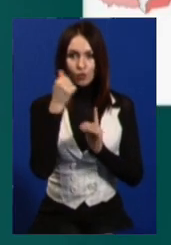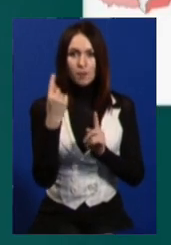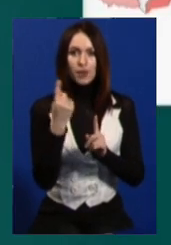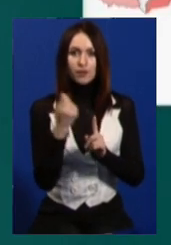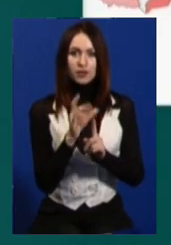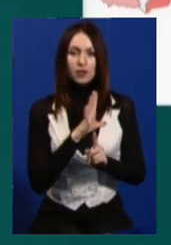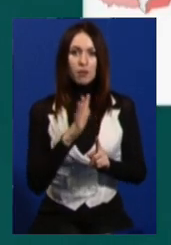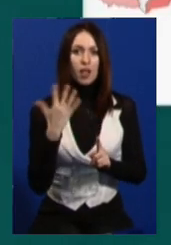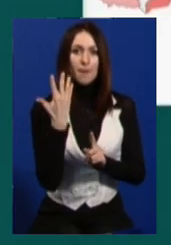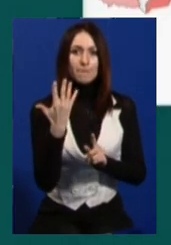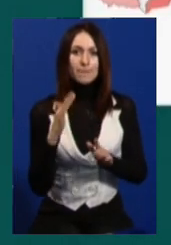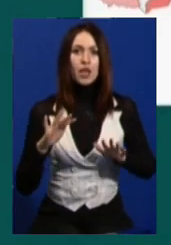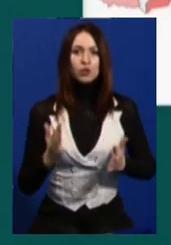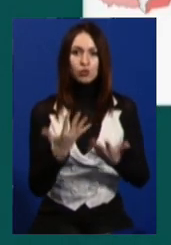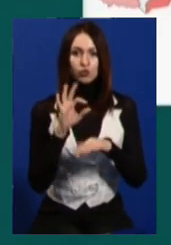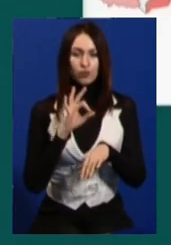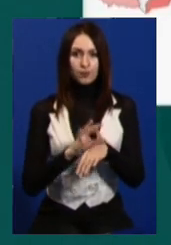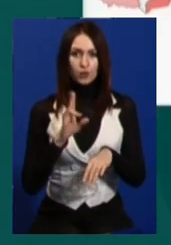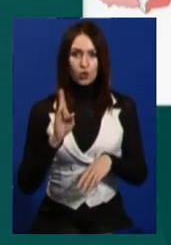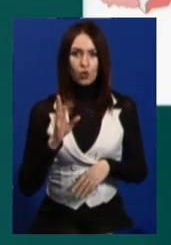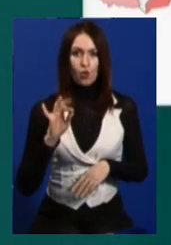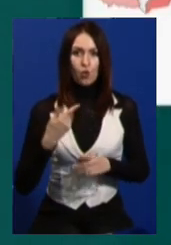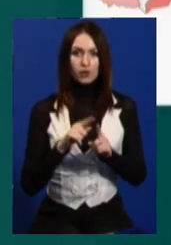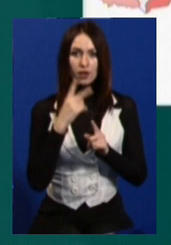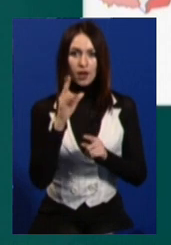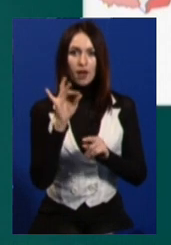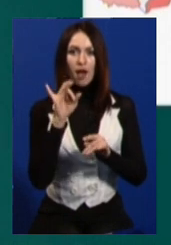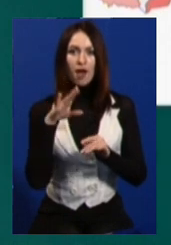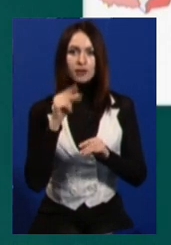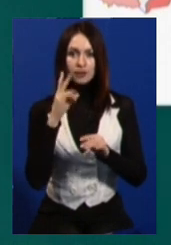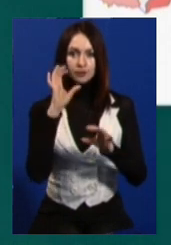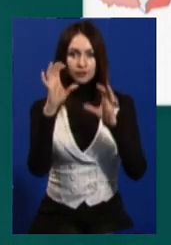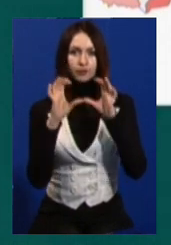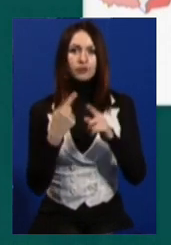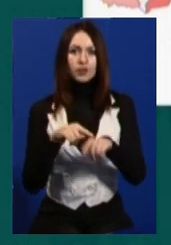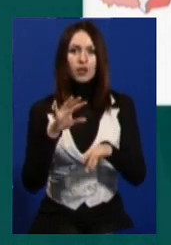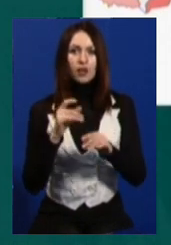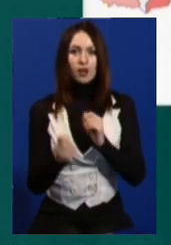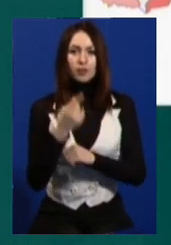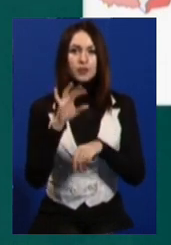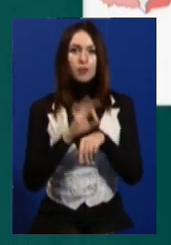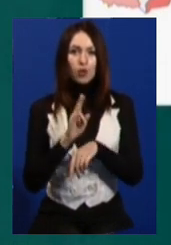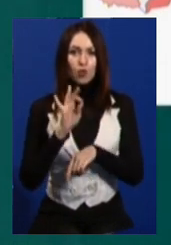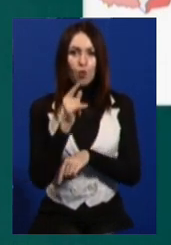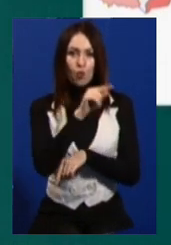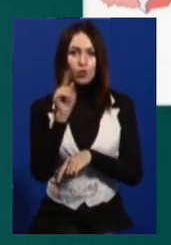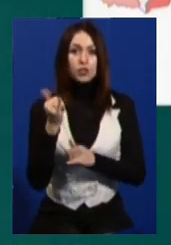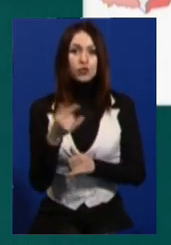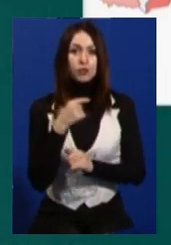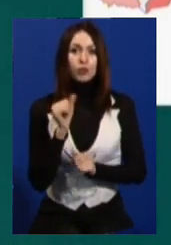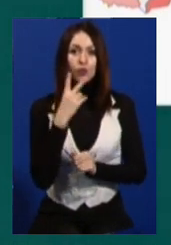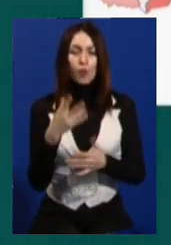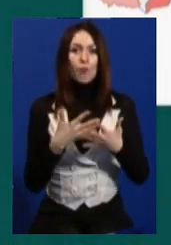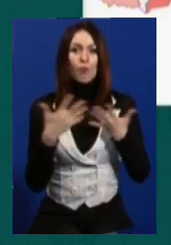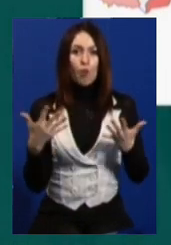спалахів кору. Ось ми зараз бачимо, це мапа спалахів, звертаю увагу, не мапа захворюваності. І ми зараз можемо побачити, що більше